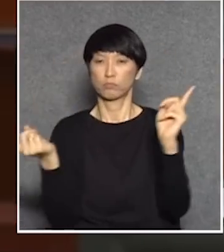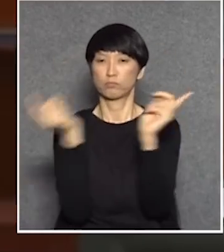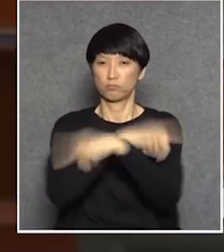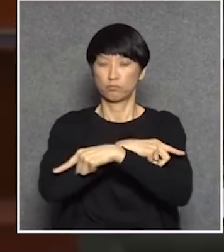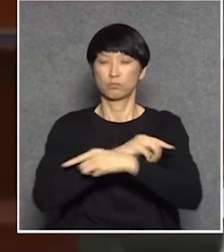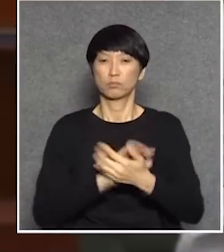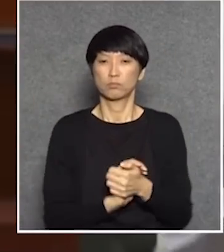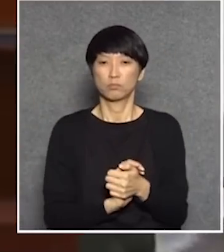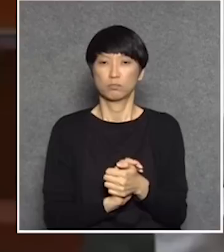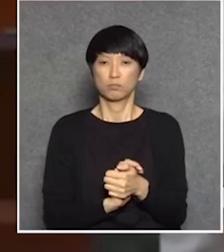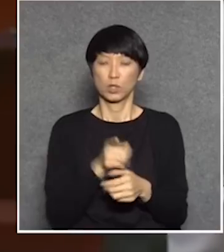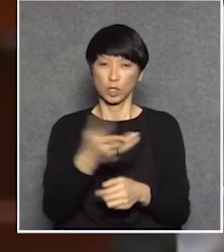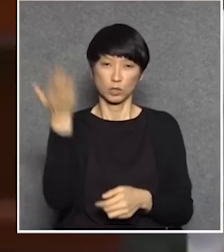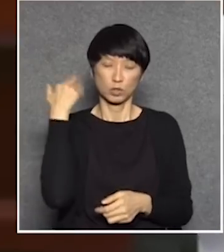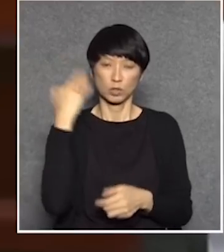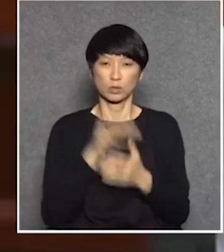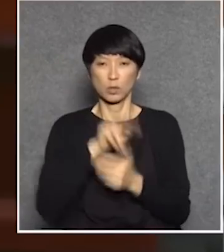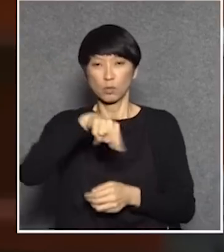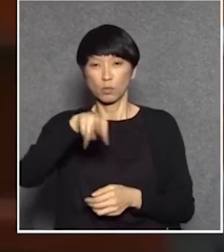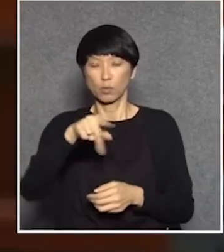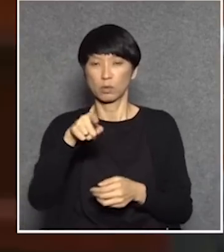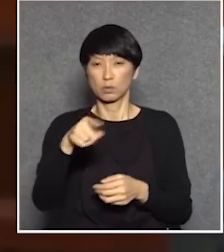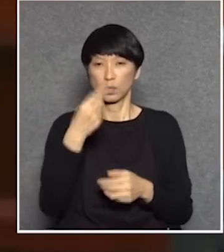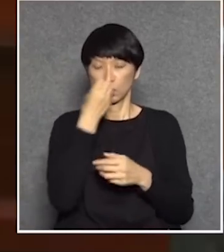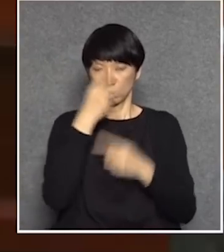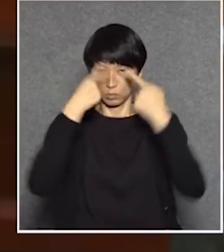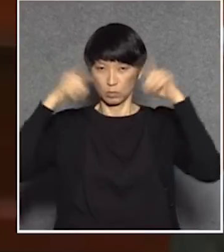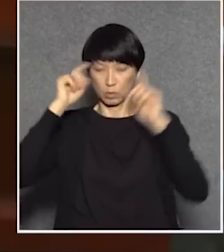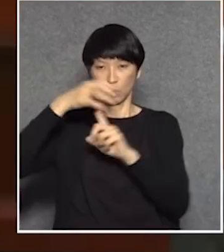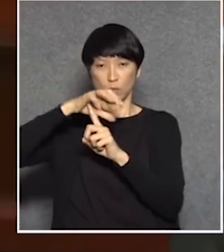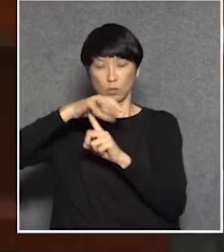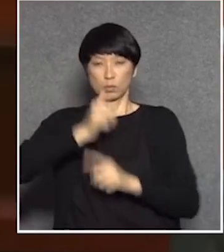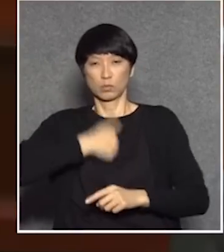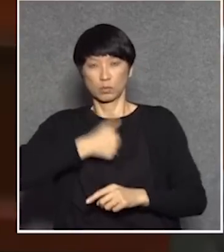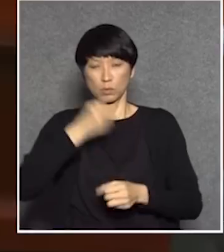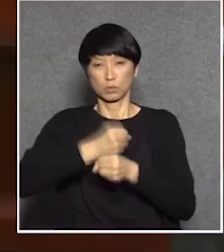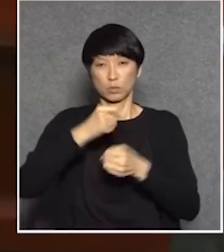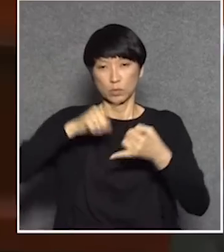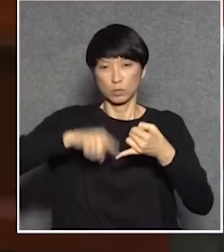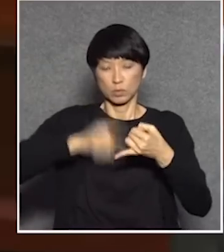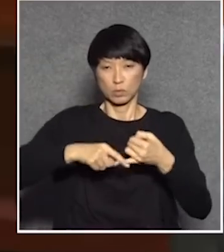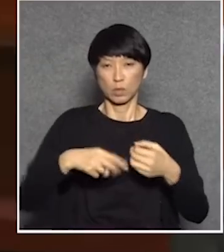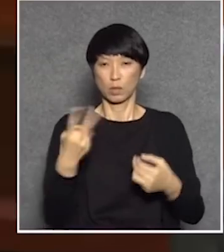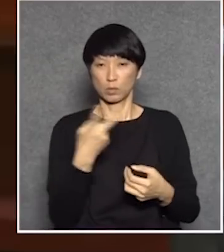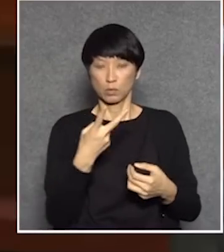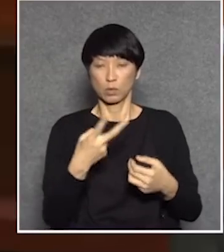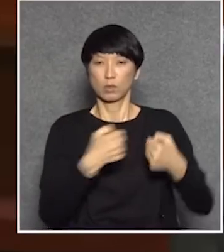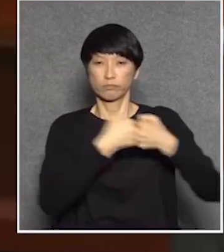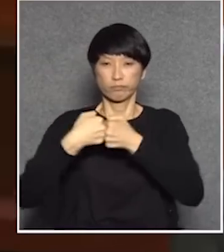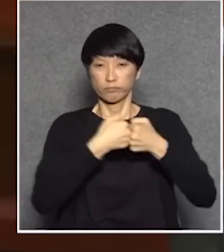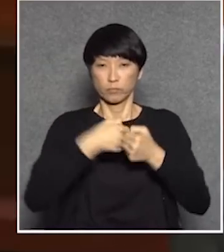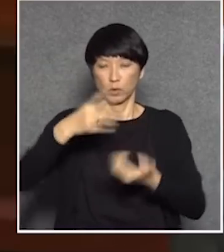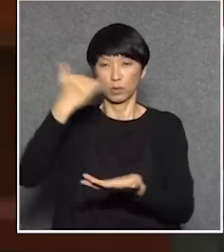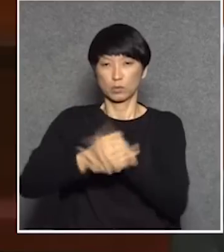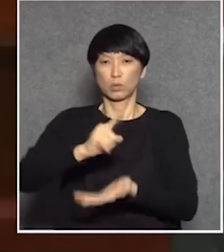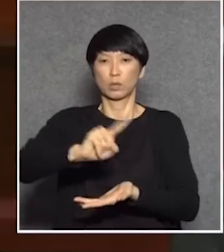你那時候找這個港大的鍾庭耀做這個這樣的結果，唐梁叮噹碼頭，那你又不是在做嗎？又